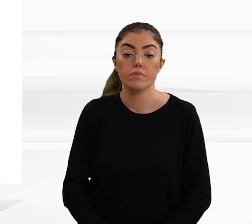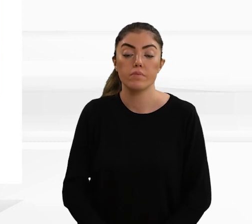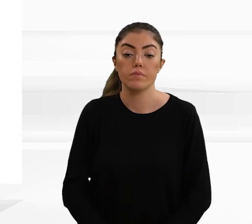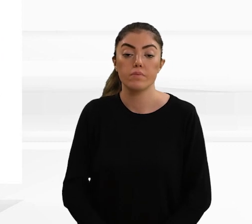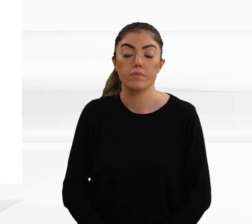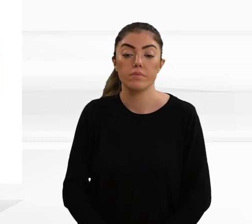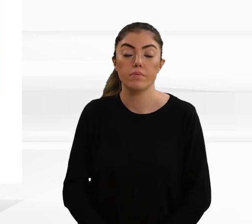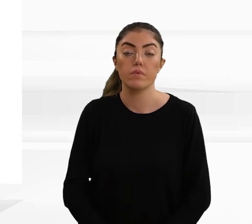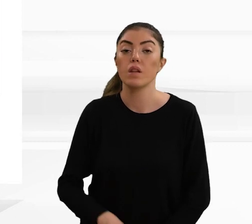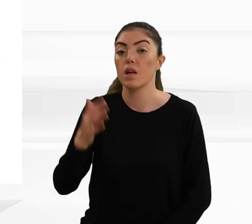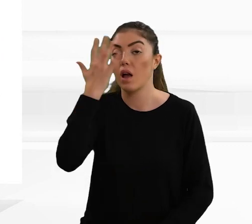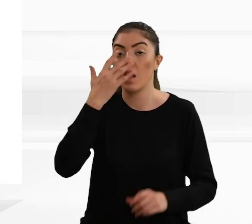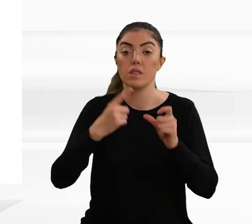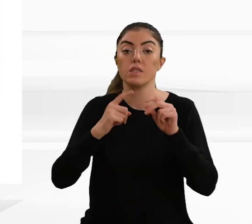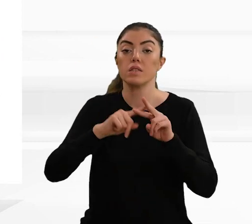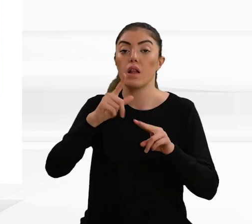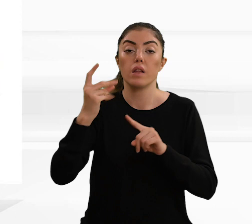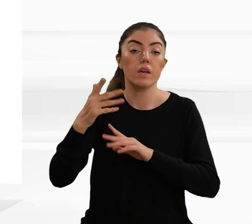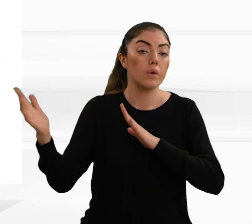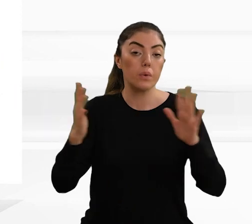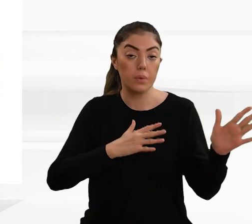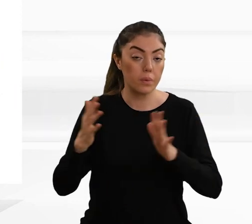bu karasal iklimler